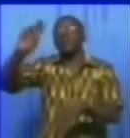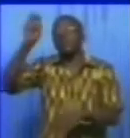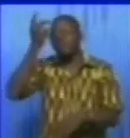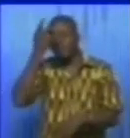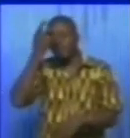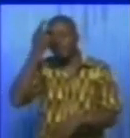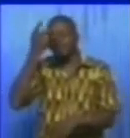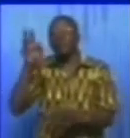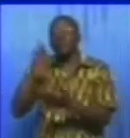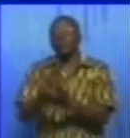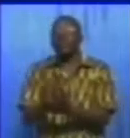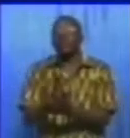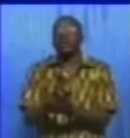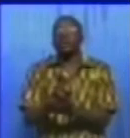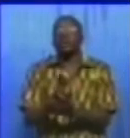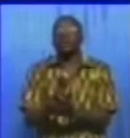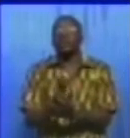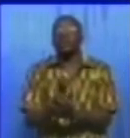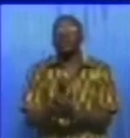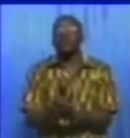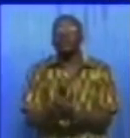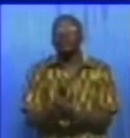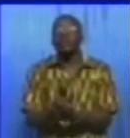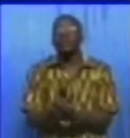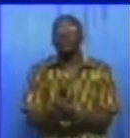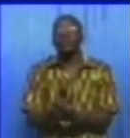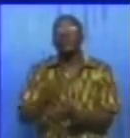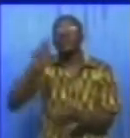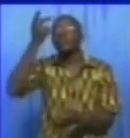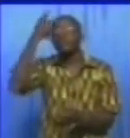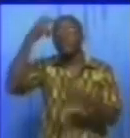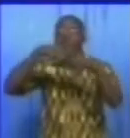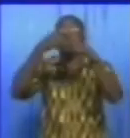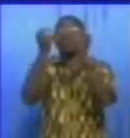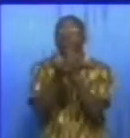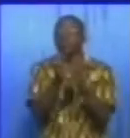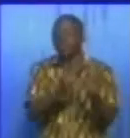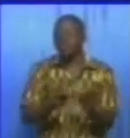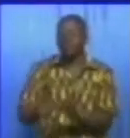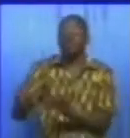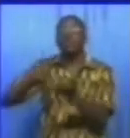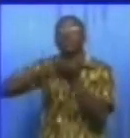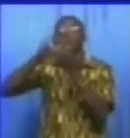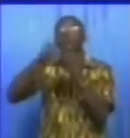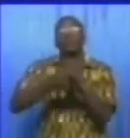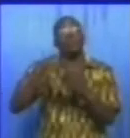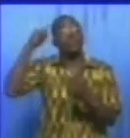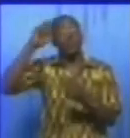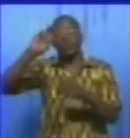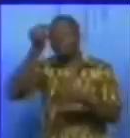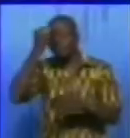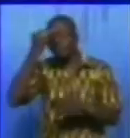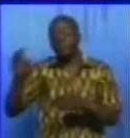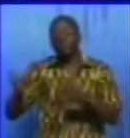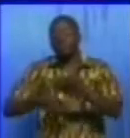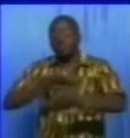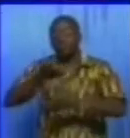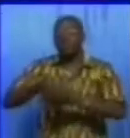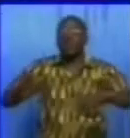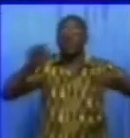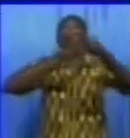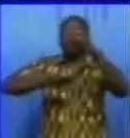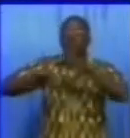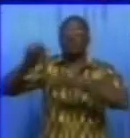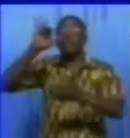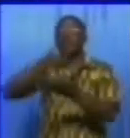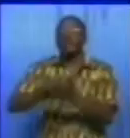Ernest Kambiré. La politique sectorielle et l'organigramme du ministère de l'Industrie, du Commerce et de l'Artisanat sont